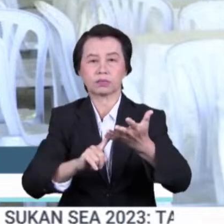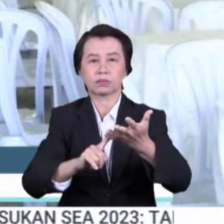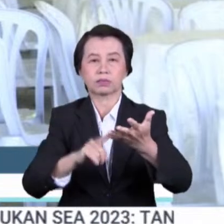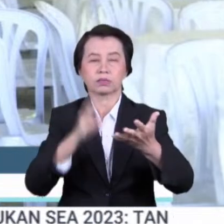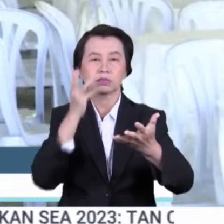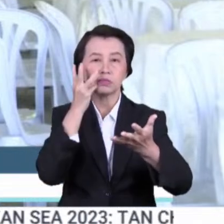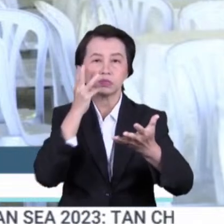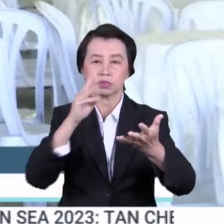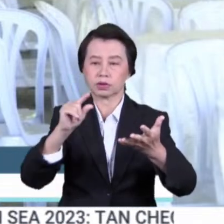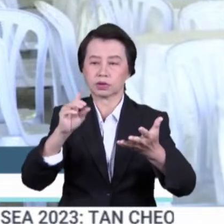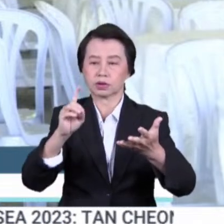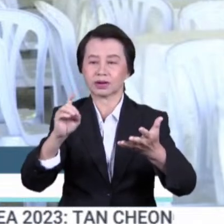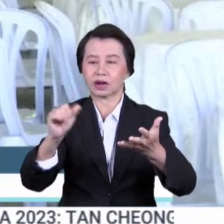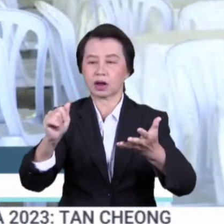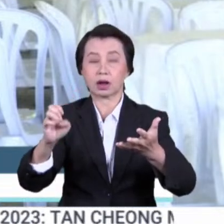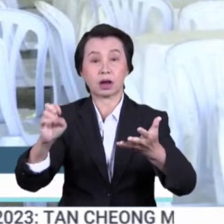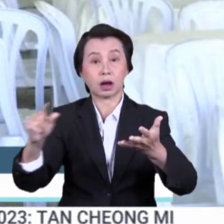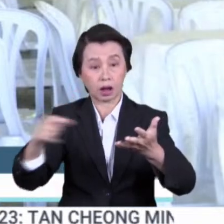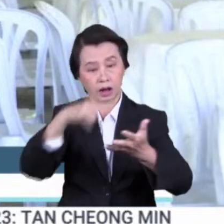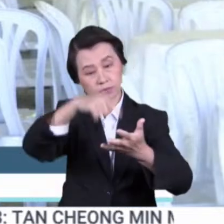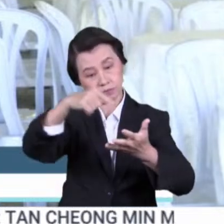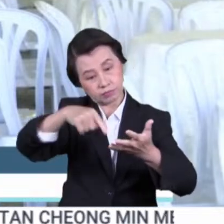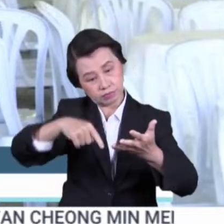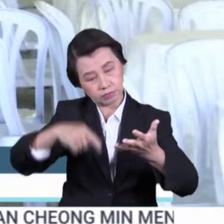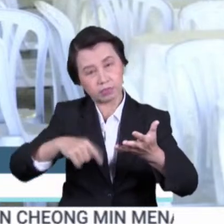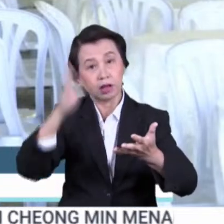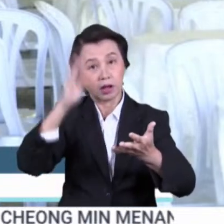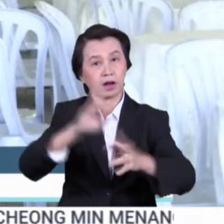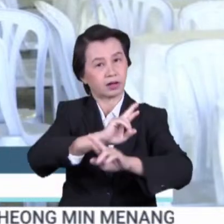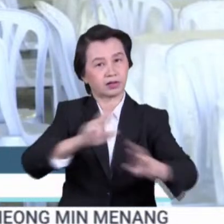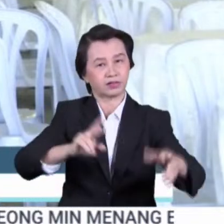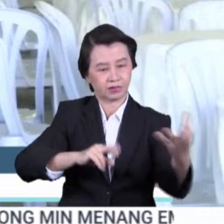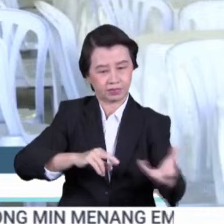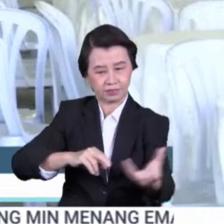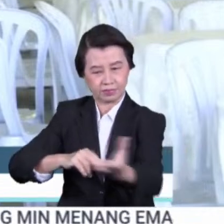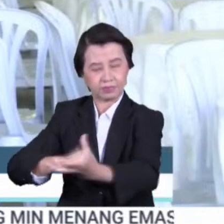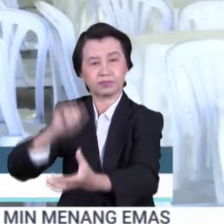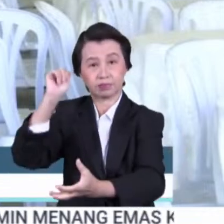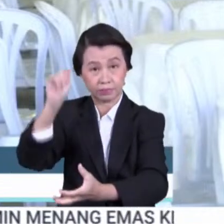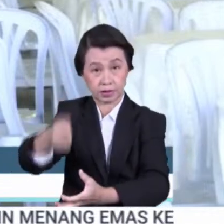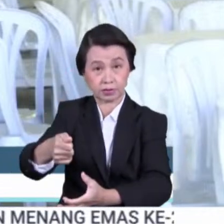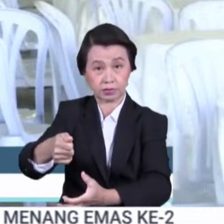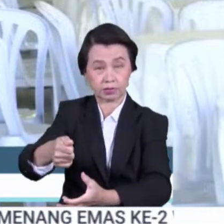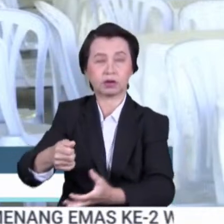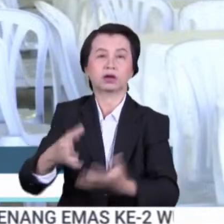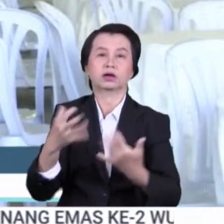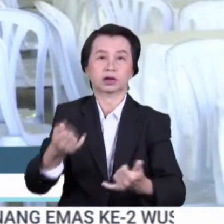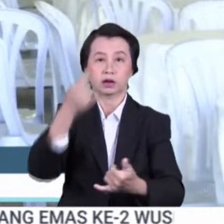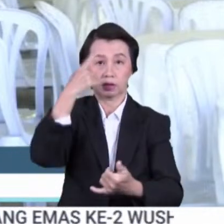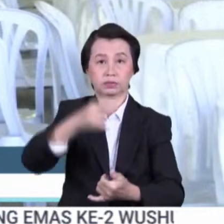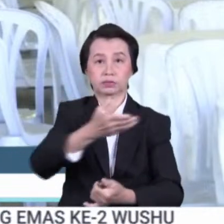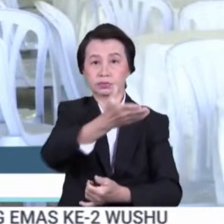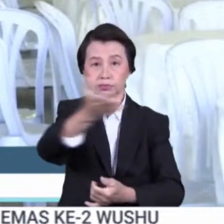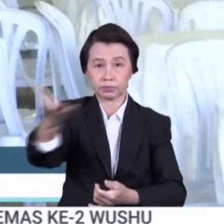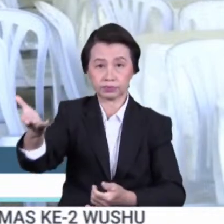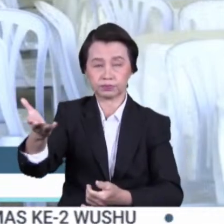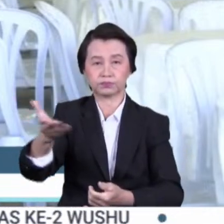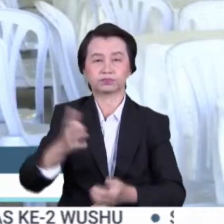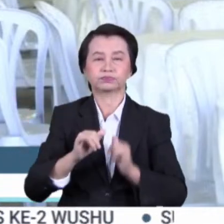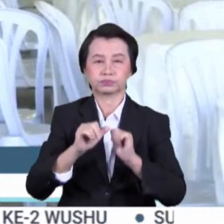utama yang akan disediakan untuk anda yang hadir ke Uniza pada esok hari. Dan pastinya untuk para pengunjung